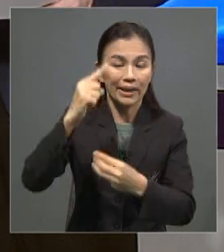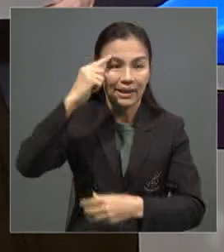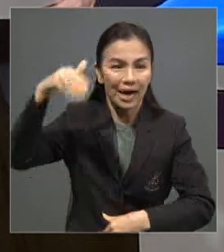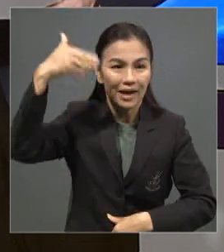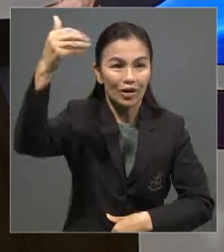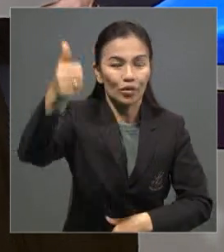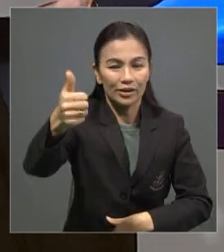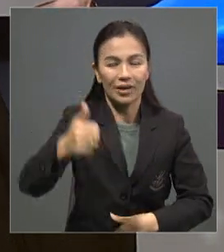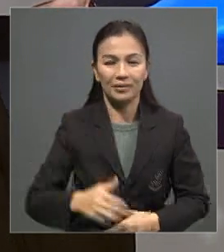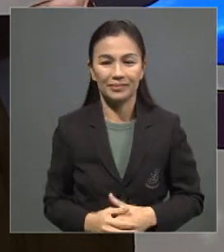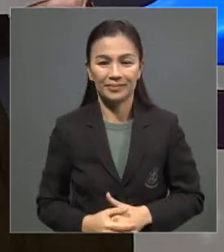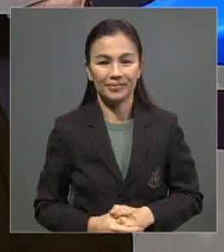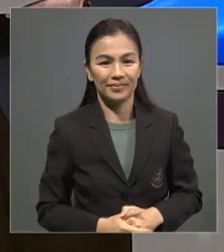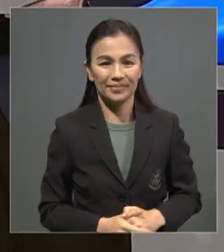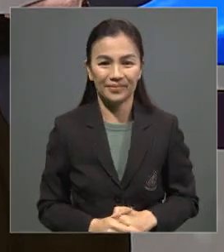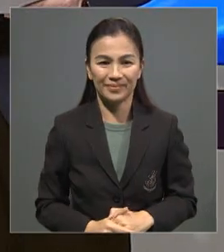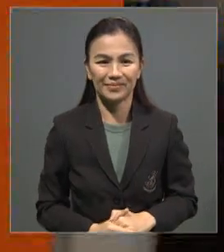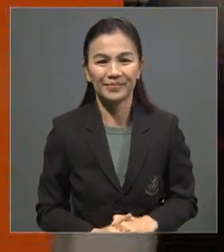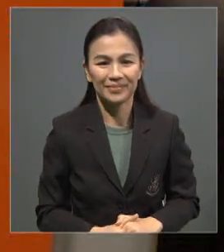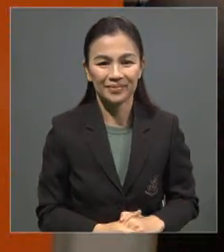ได้ครับ